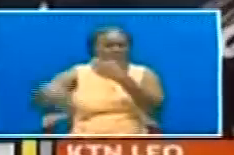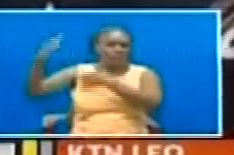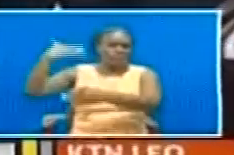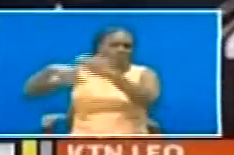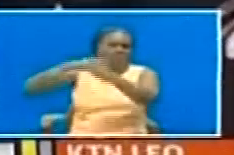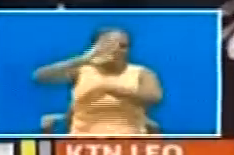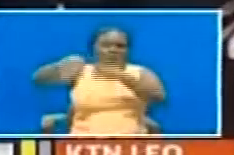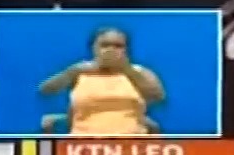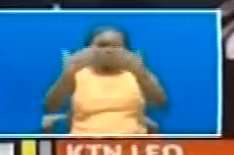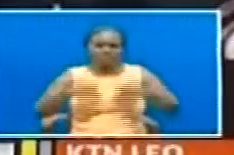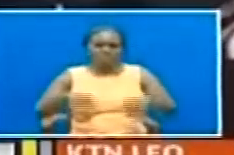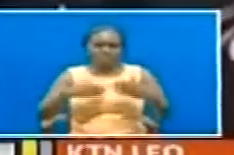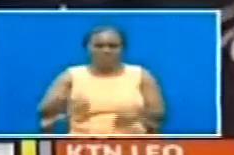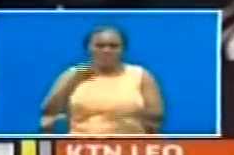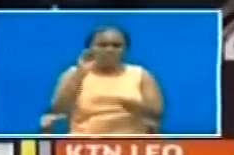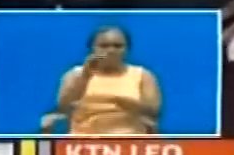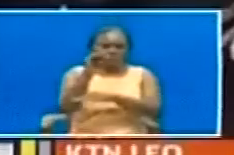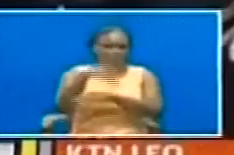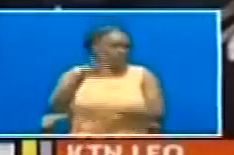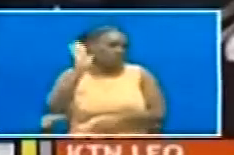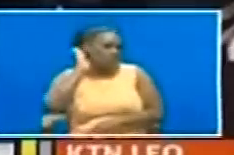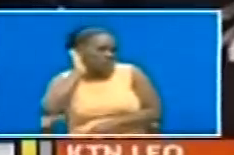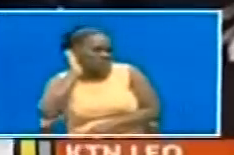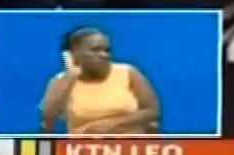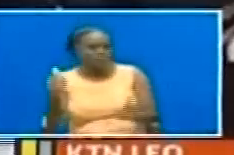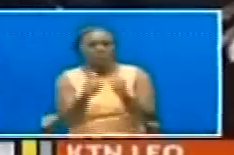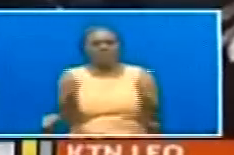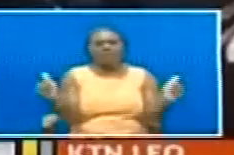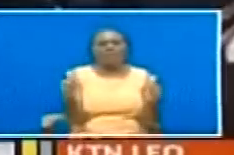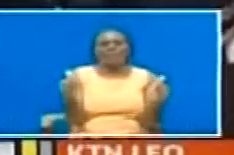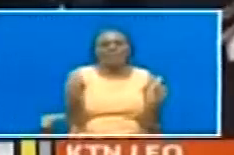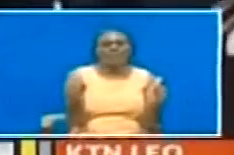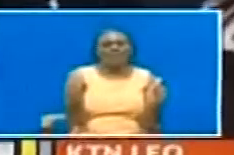historia, watu wote mnaomba msikize kwa makini.